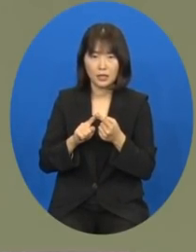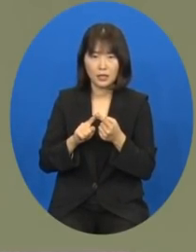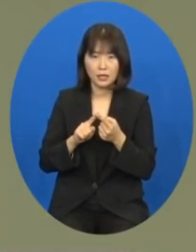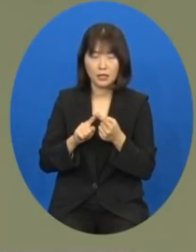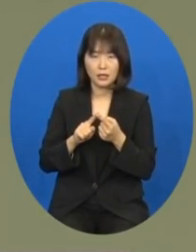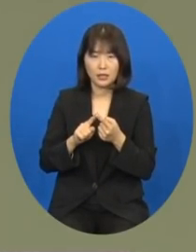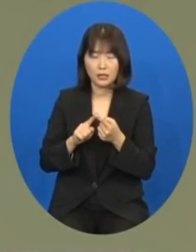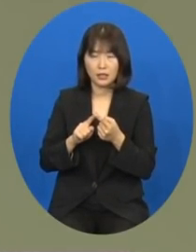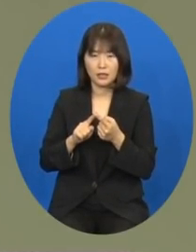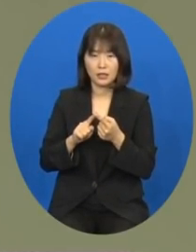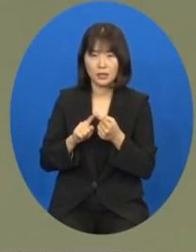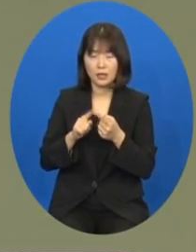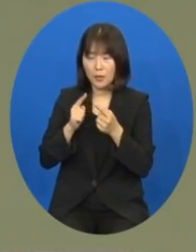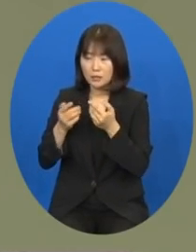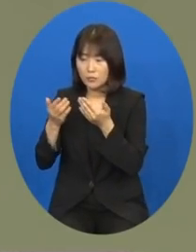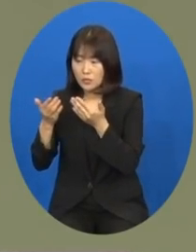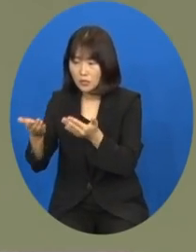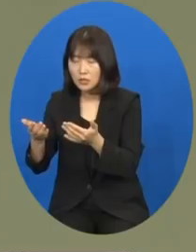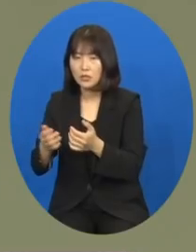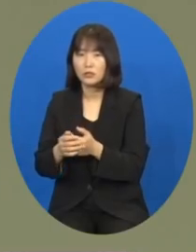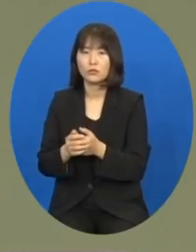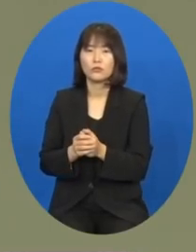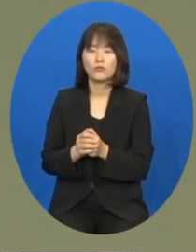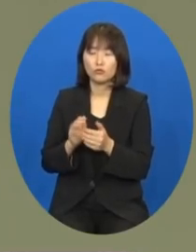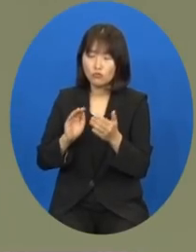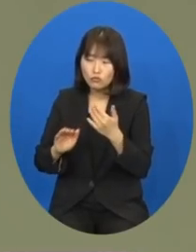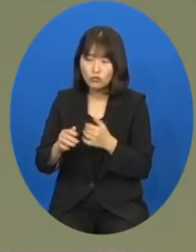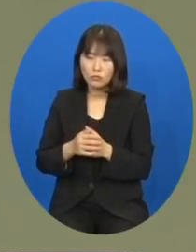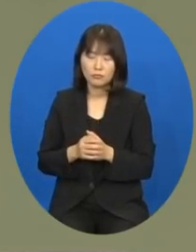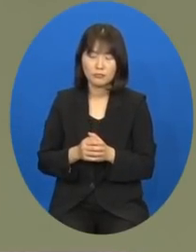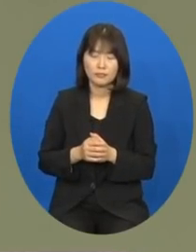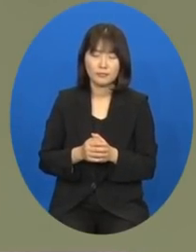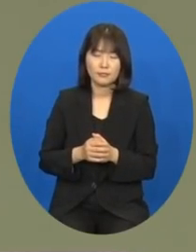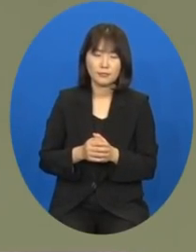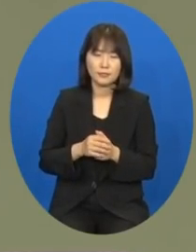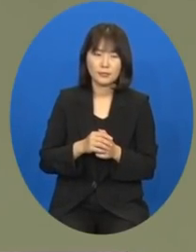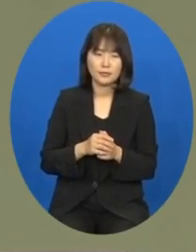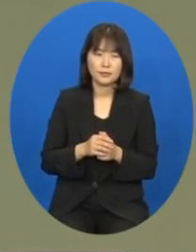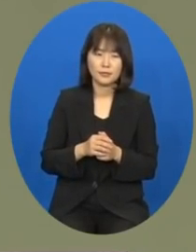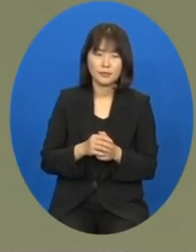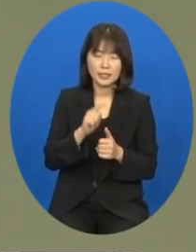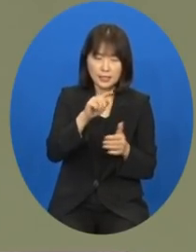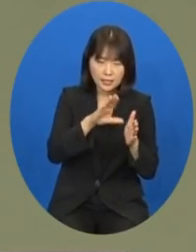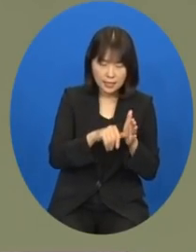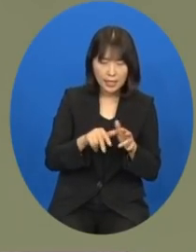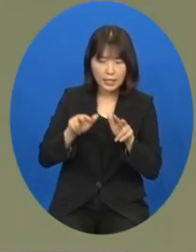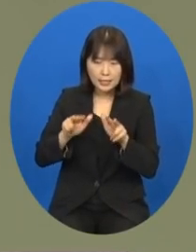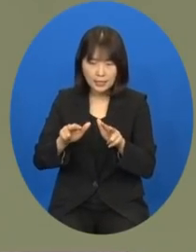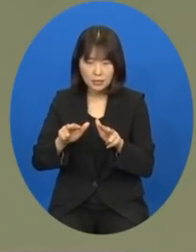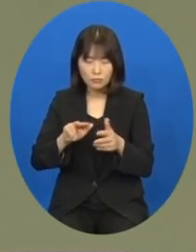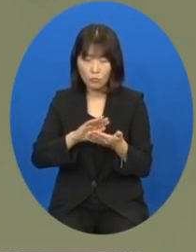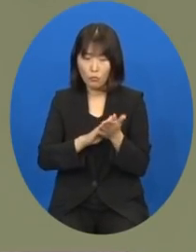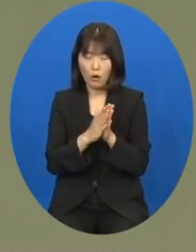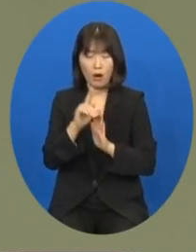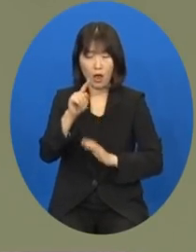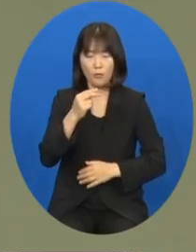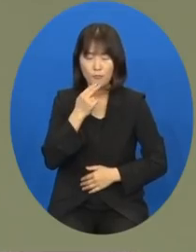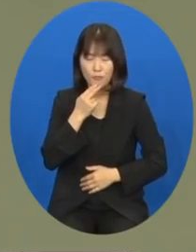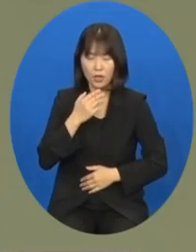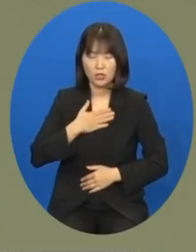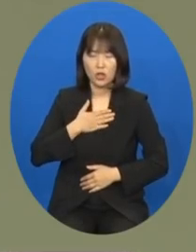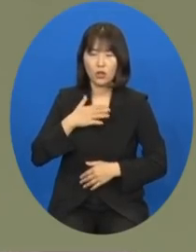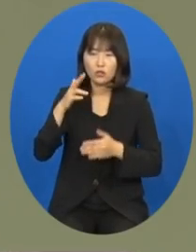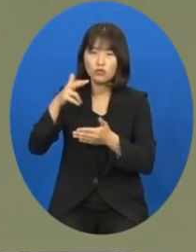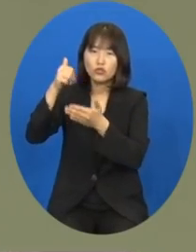들었어요 그때나 지금이나 변한 것은 아무것도 없습니다 저는 그저 주님의 종이 고 주님의 회 시키는 대로 하는 목자